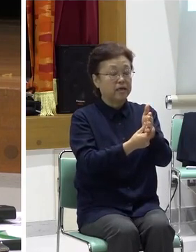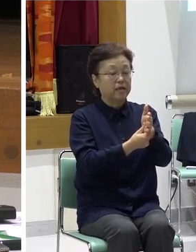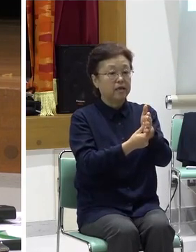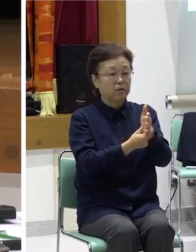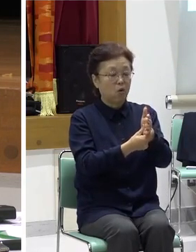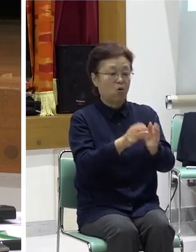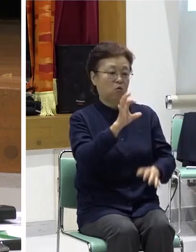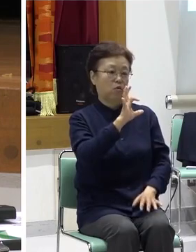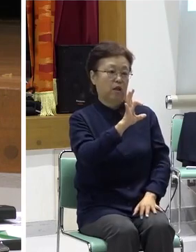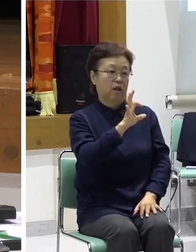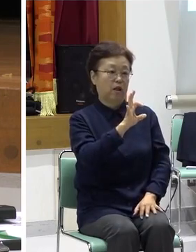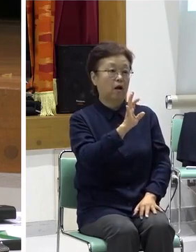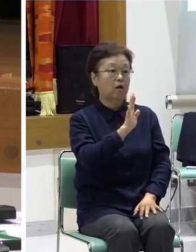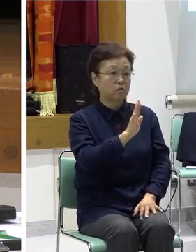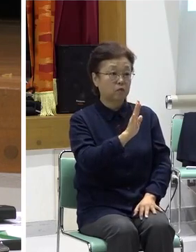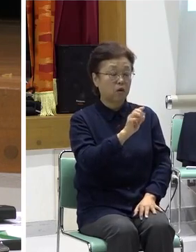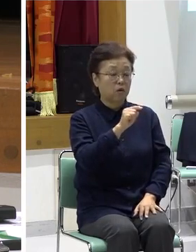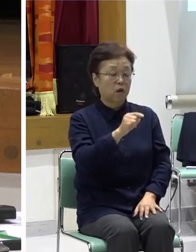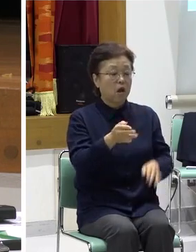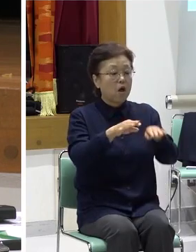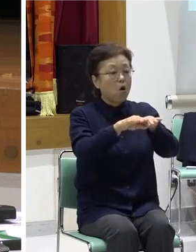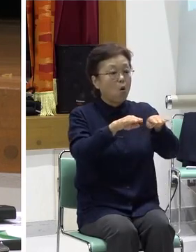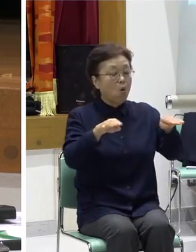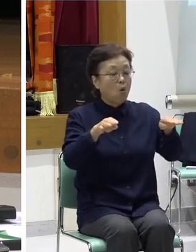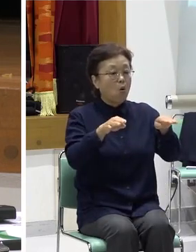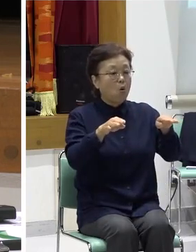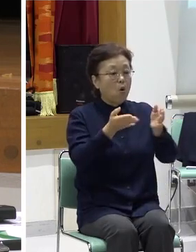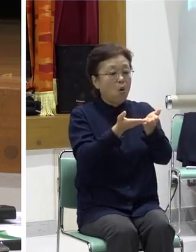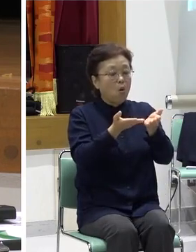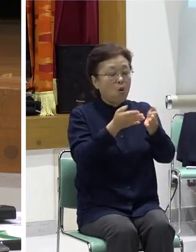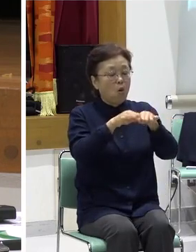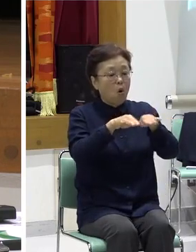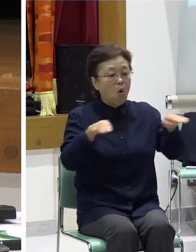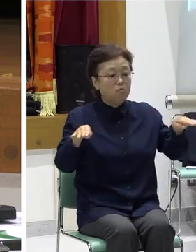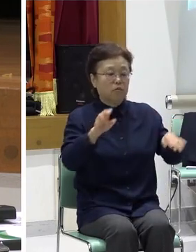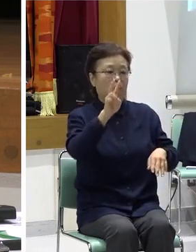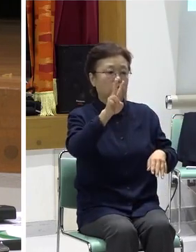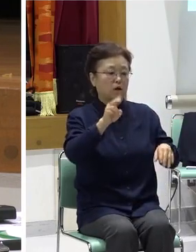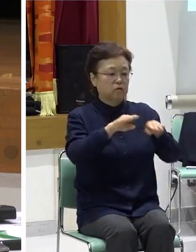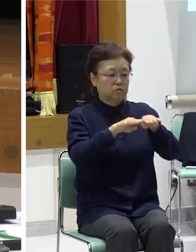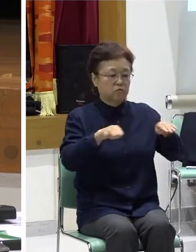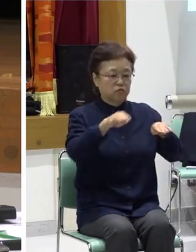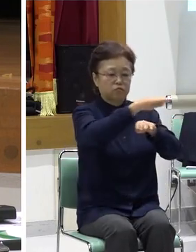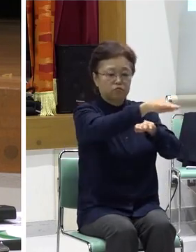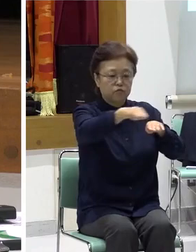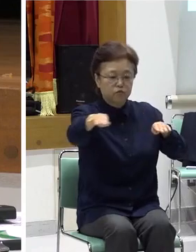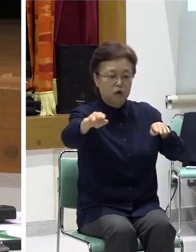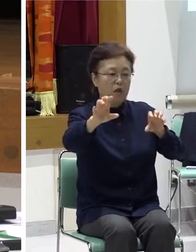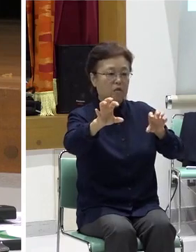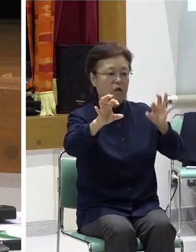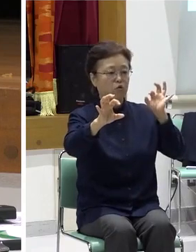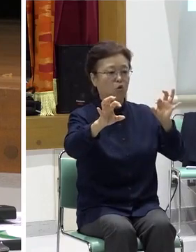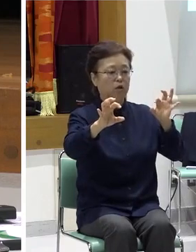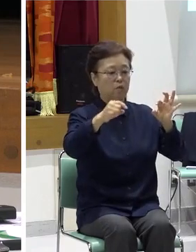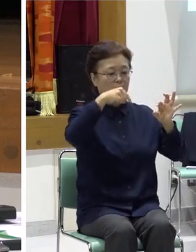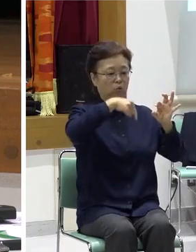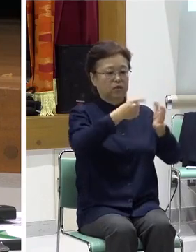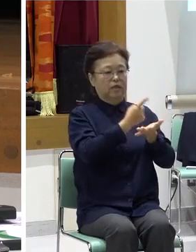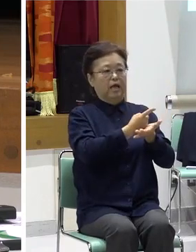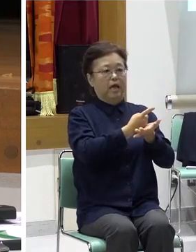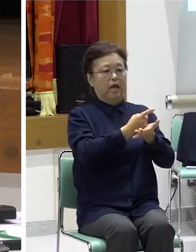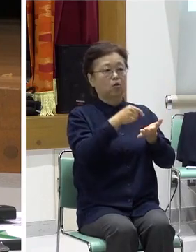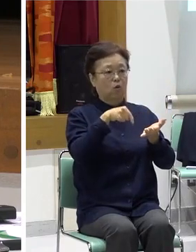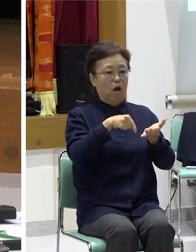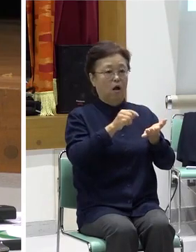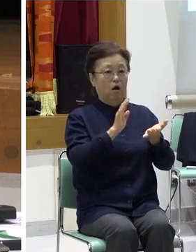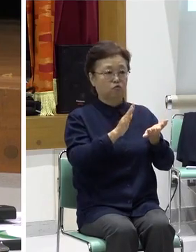おトイレあるかと思うんですけど、ホームが2つあれば、片側にしかないと思われませんか？もうこれがね、本当に